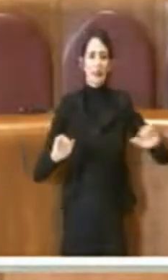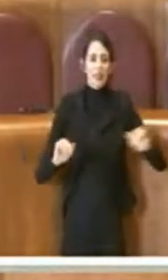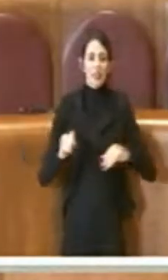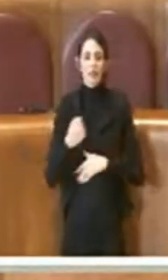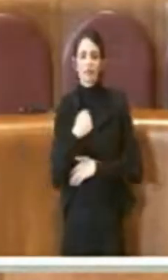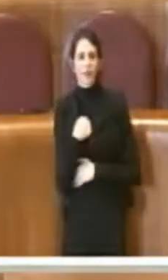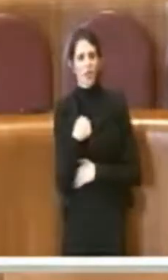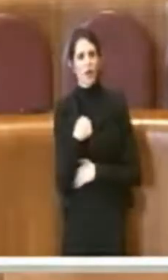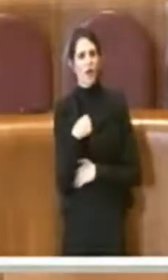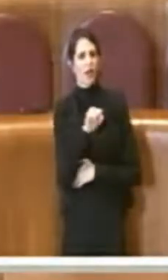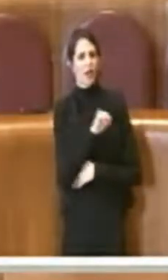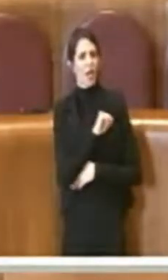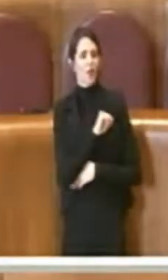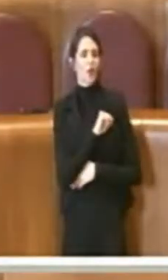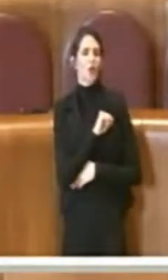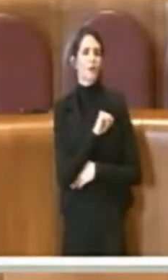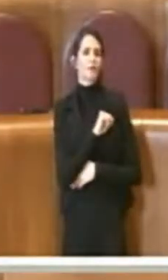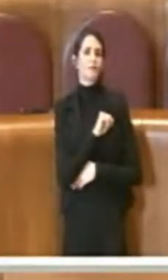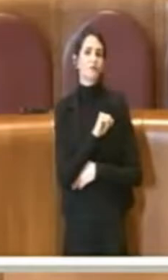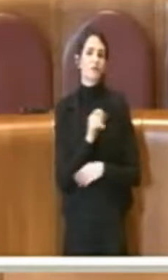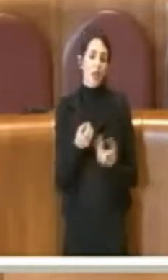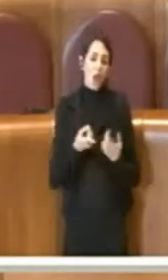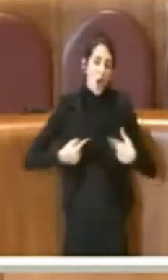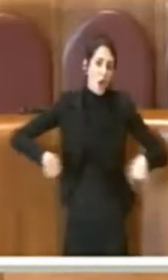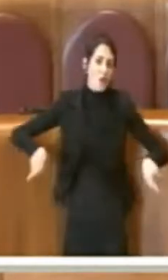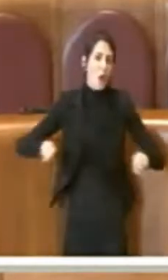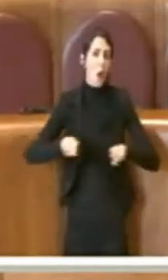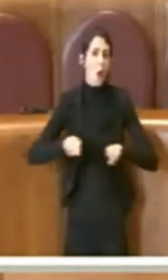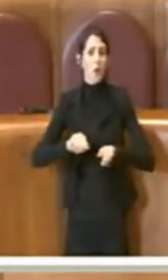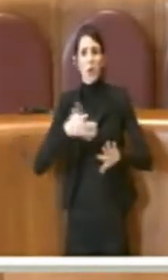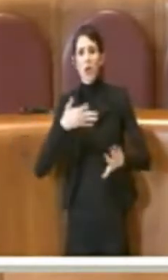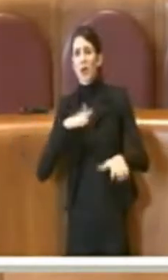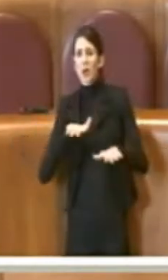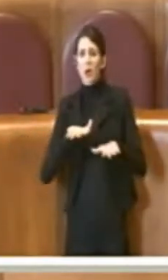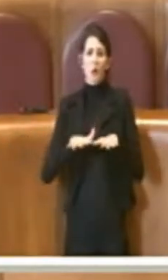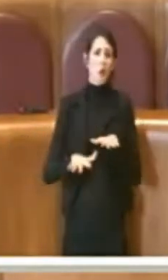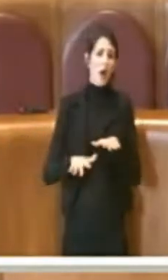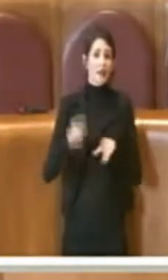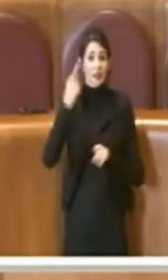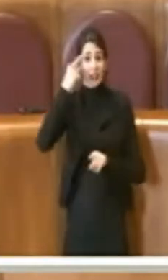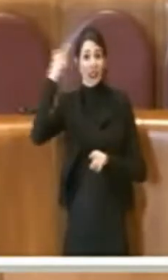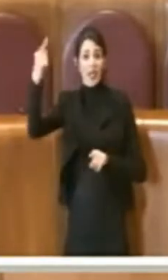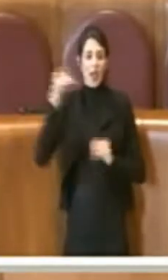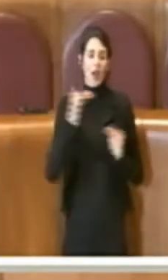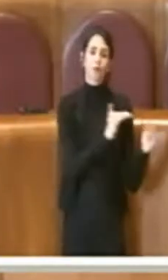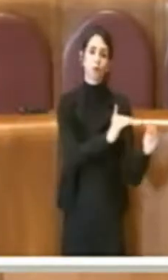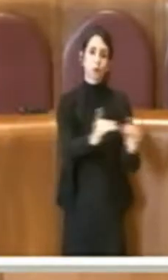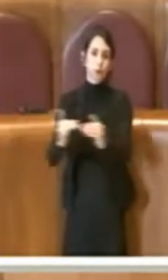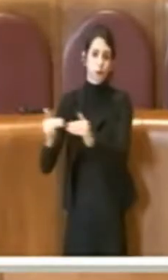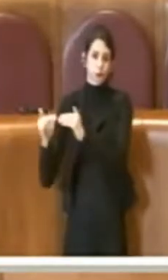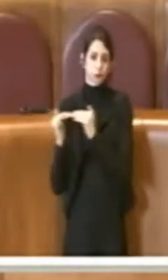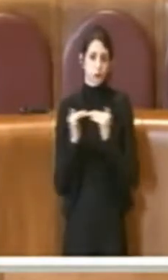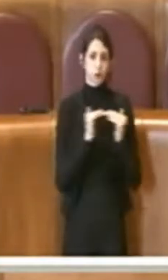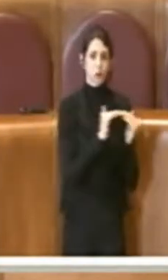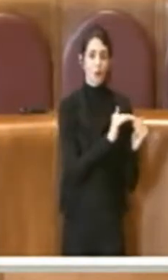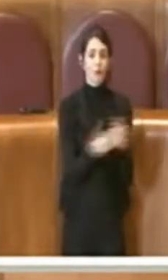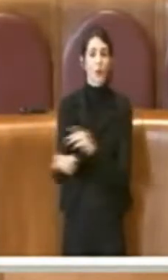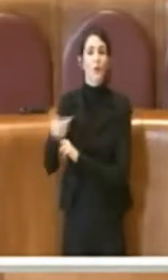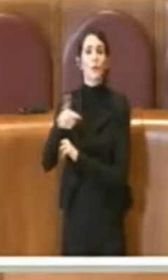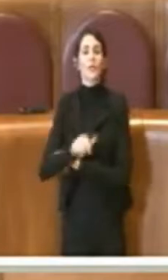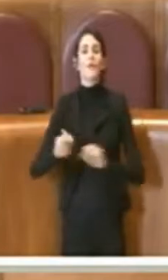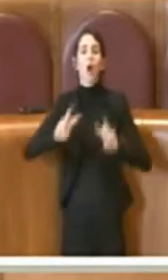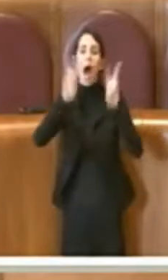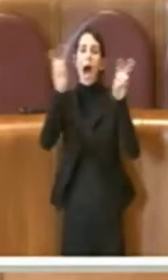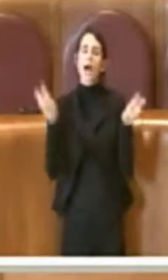conti siamo quasi tutti più o meno d'accordo. Cioè, si parla del fatto che il fenomeno